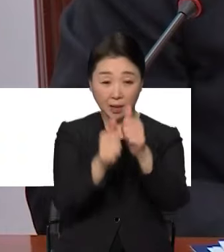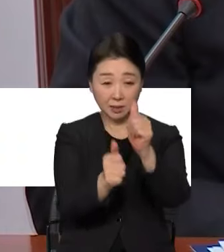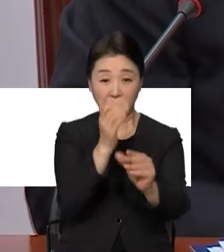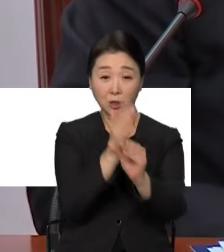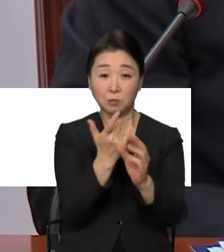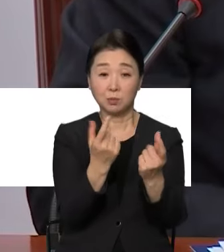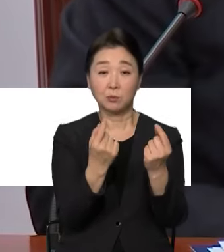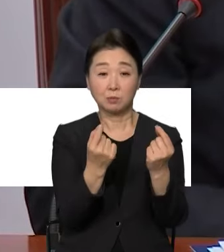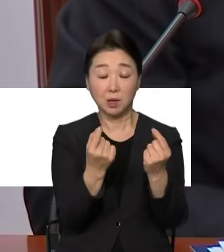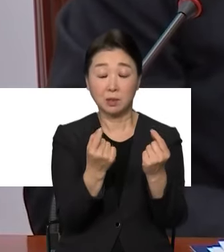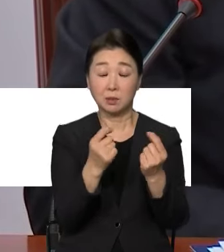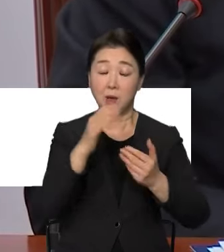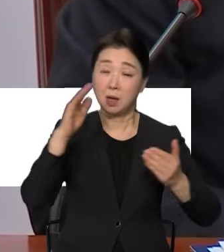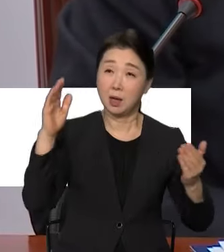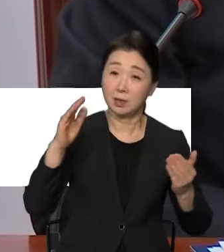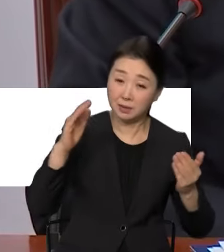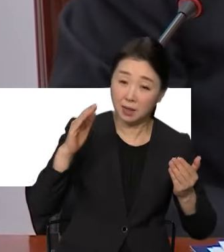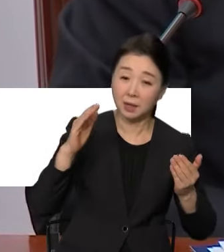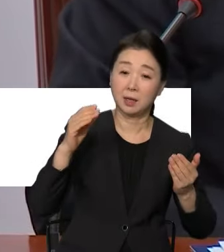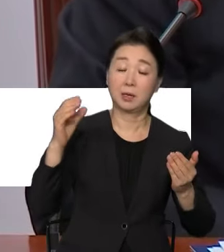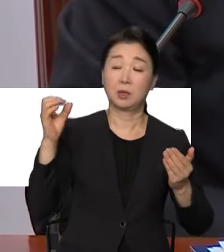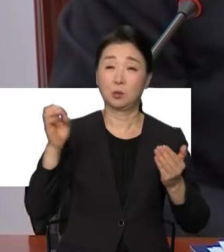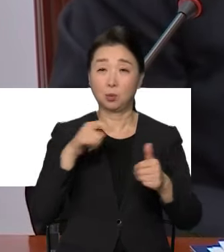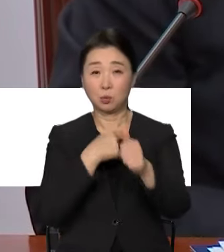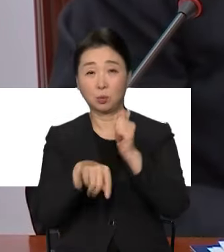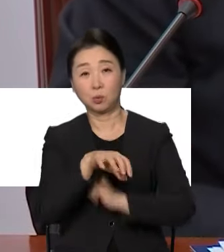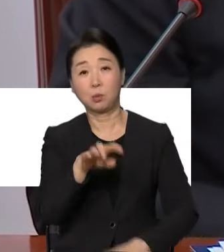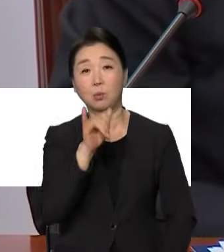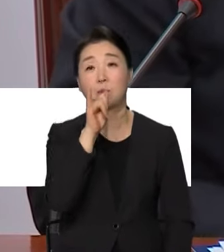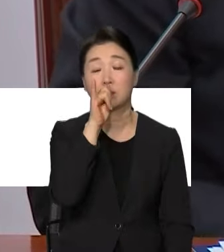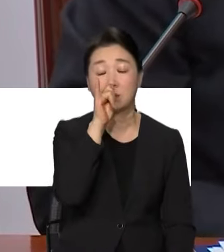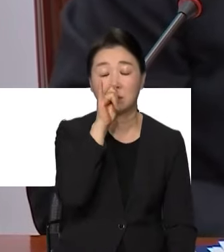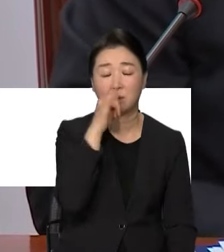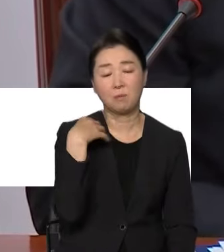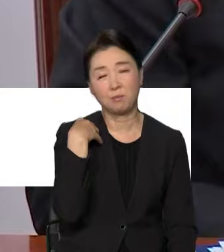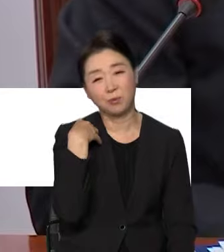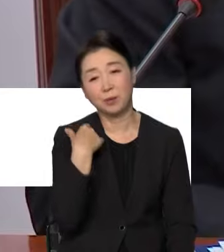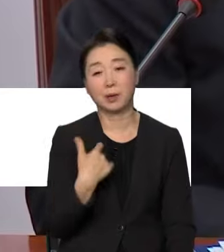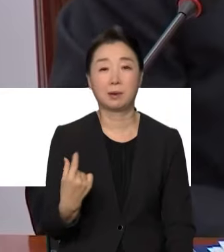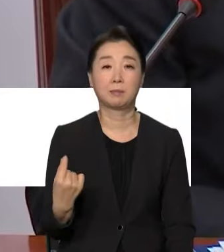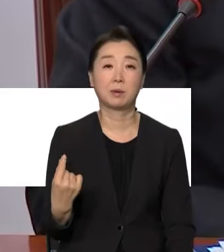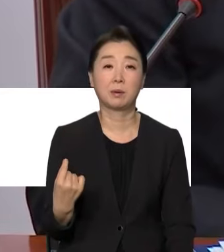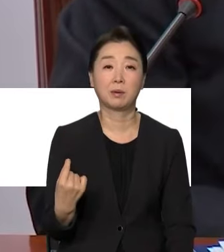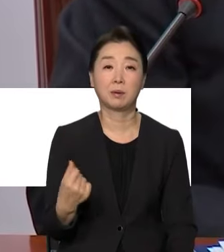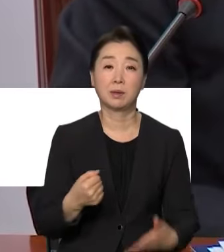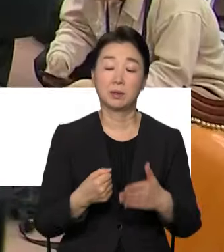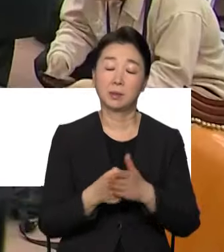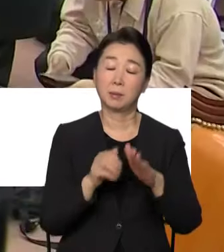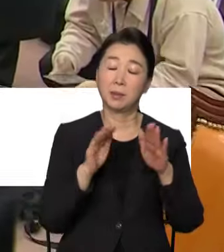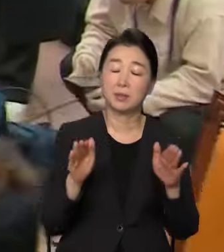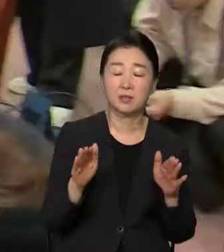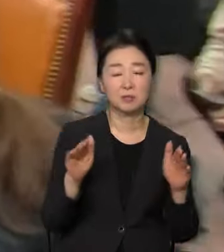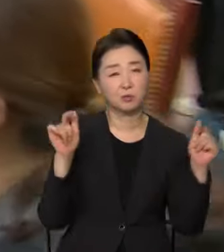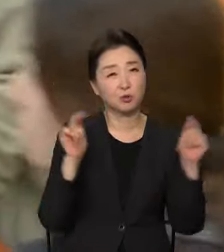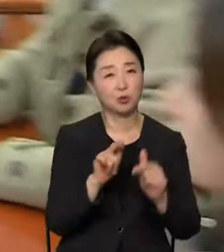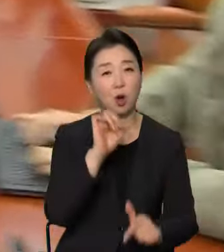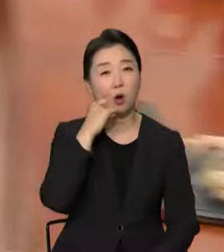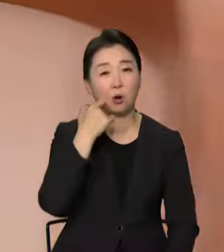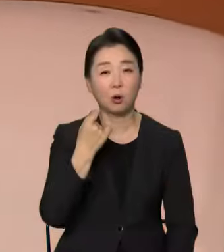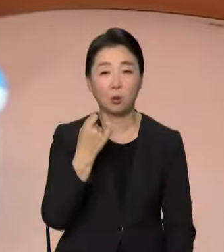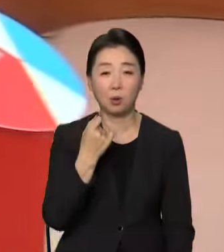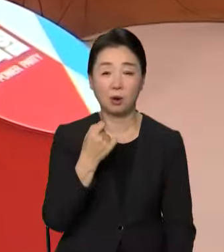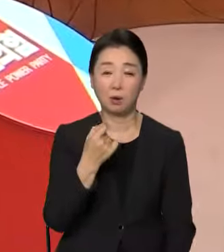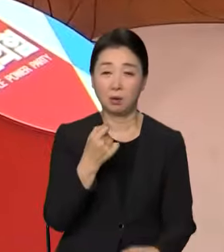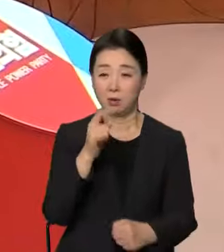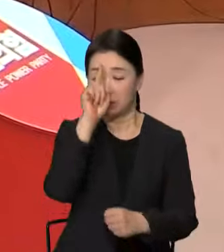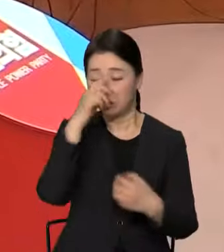상황에서 수험생을 비롯한 교육 현장에 막대한 부담을 주기 때문에 불가하다는 것을. 정부와 여당은